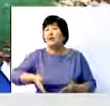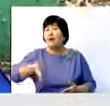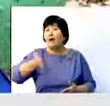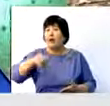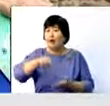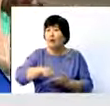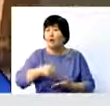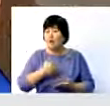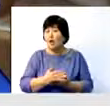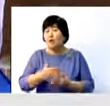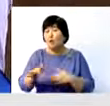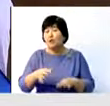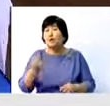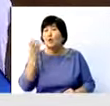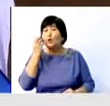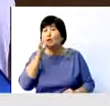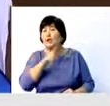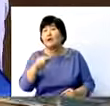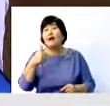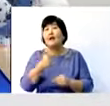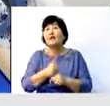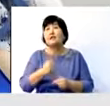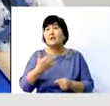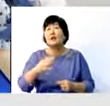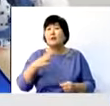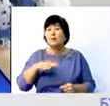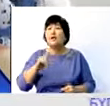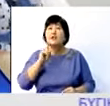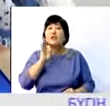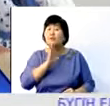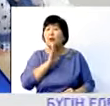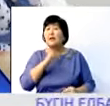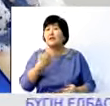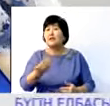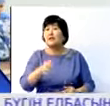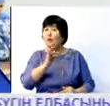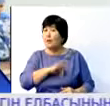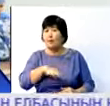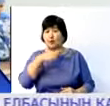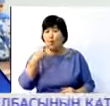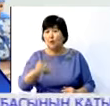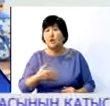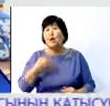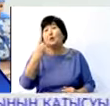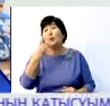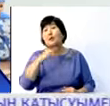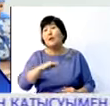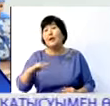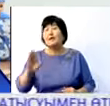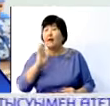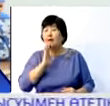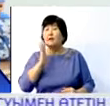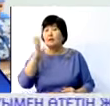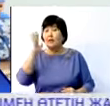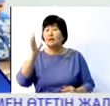бірі. Мұндай шаралардың жүктілік кезеңін алғаш рет басынан өткерген жас аналарға тигізер пайдасы мол дейді. 4 баланың анасымын. Құдай